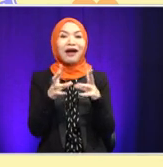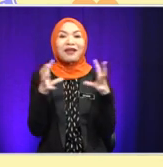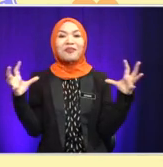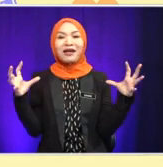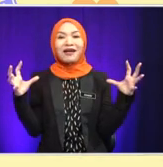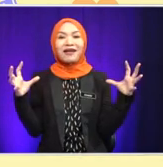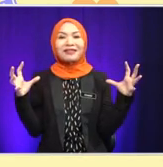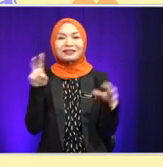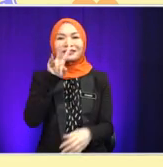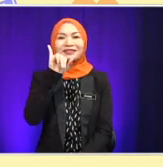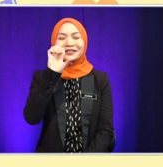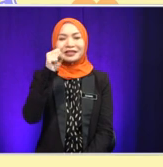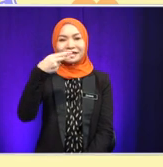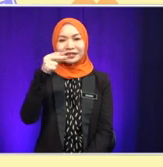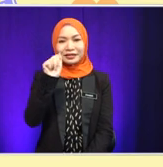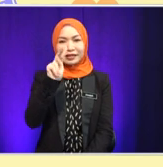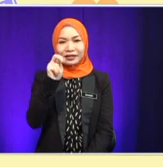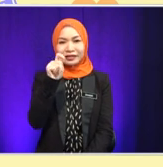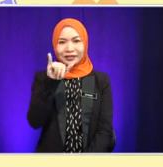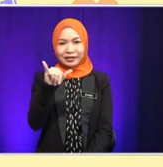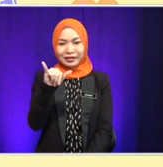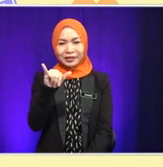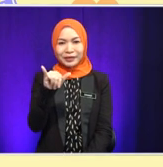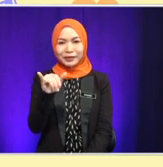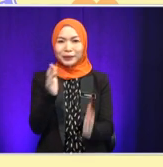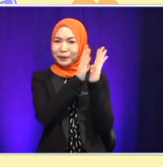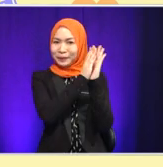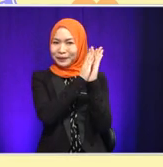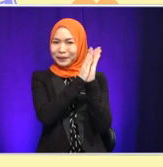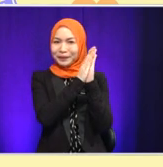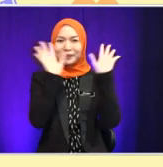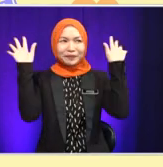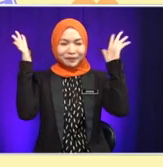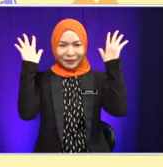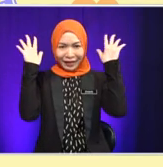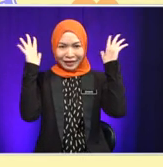berikan satu tepukan kepada Bu Santi Oke sebenarnya kita cewek